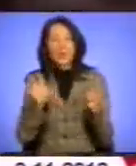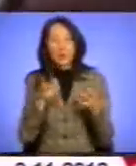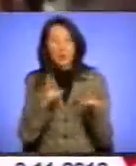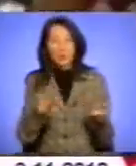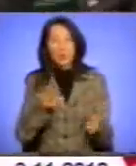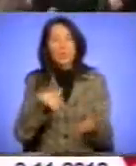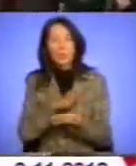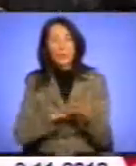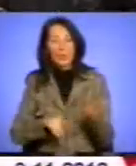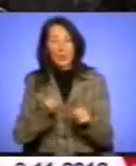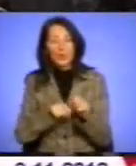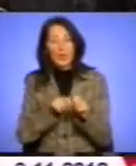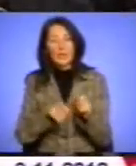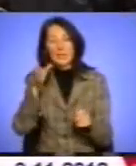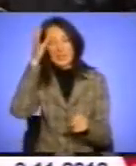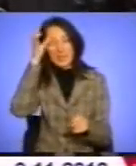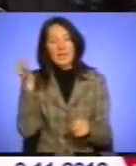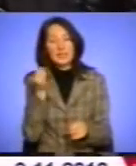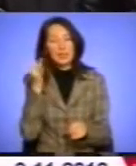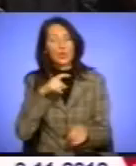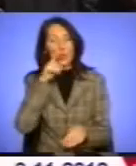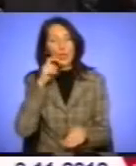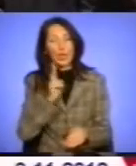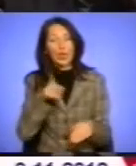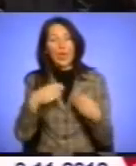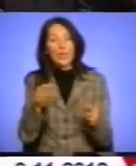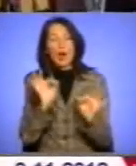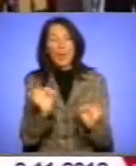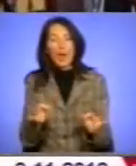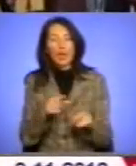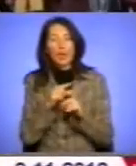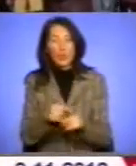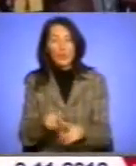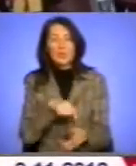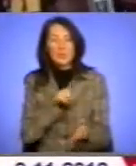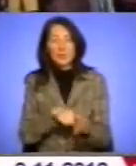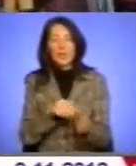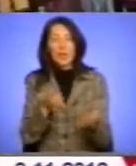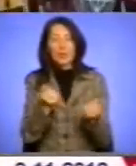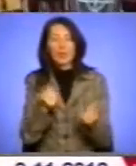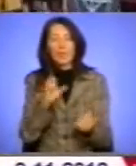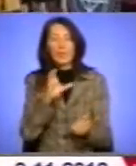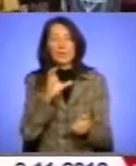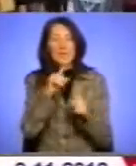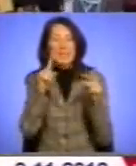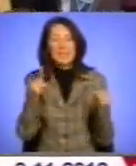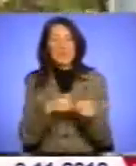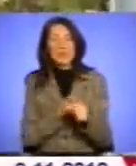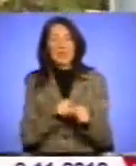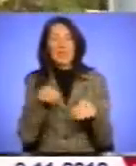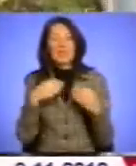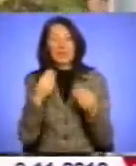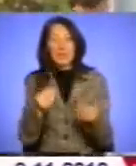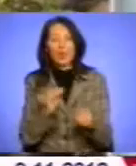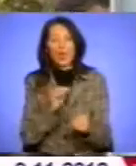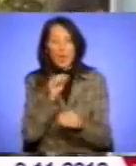знання студентів з історії України. Хто давав правильну відповідь на запитання, отримував сертифікат, який додає бали до екзамену з курсу